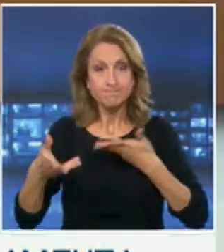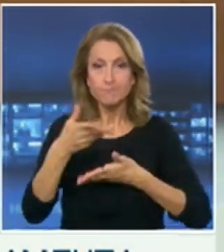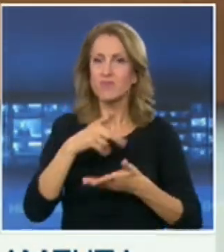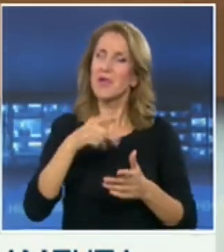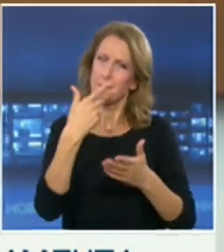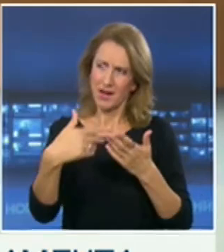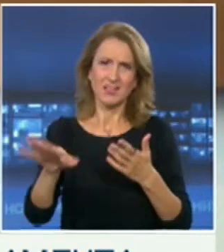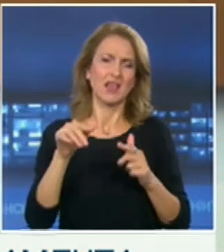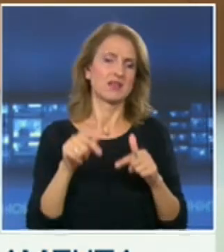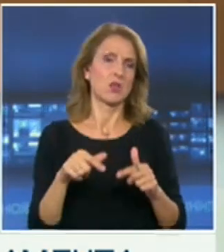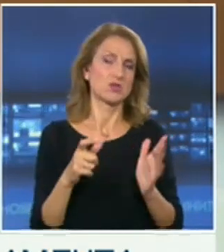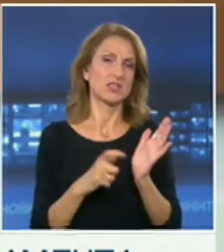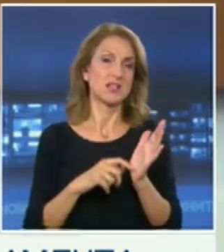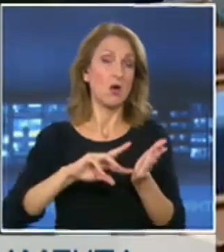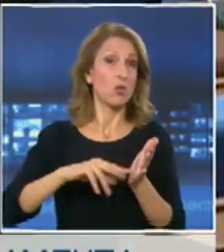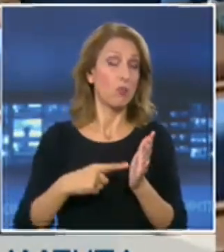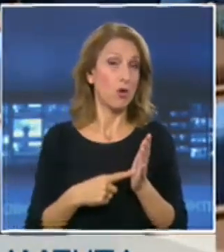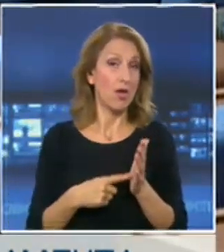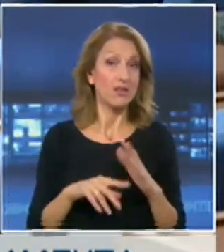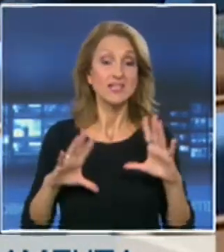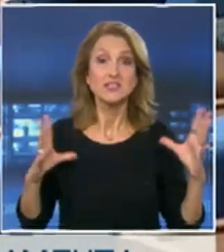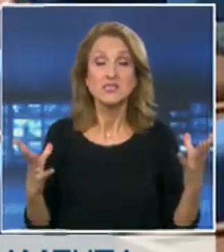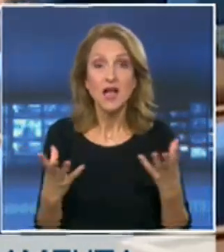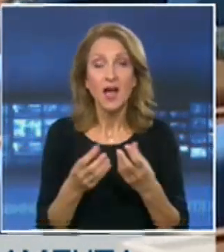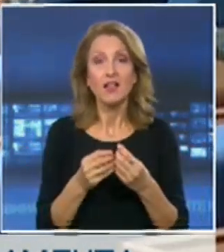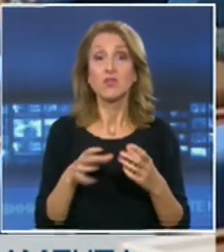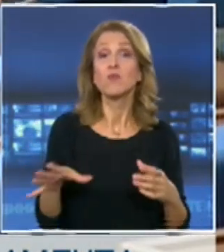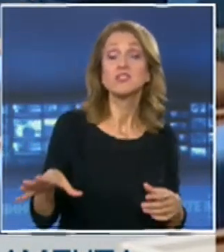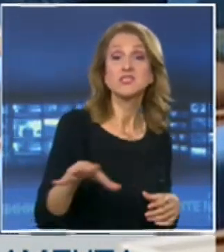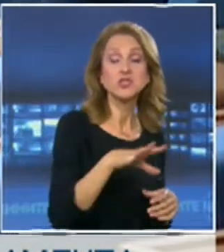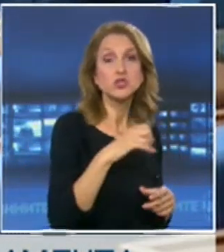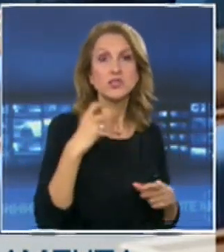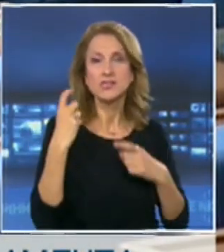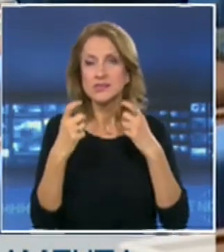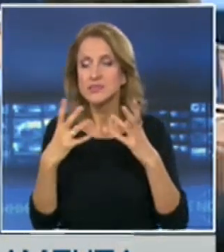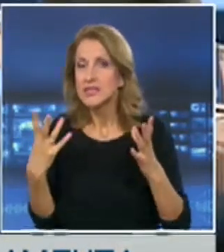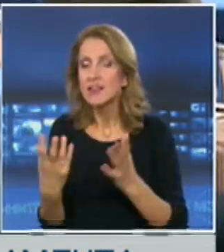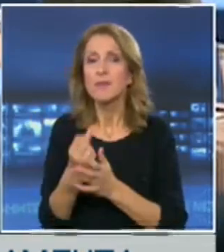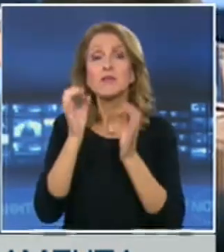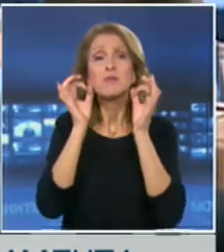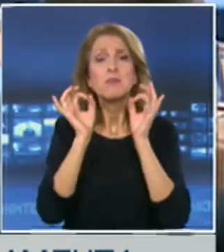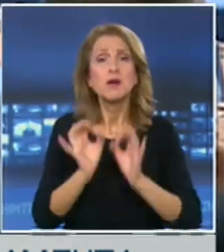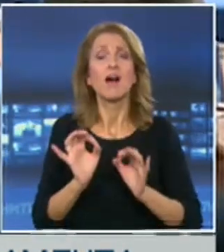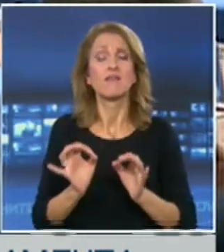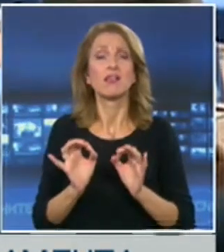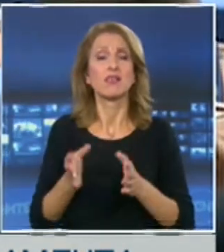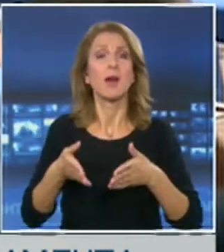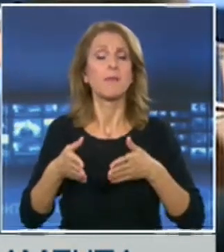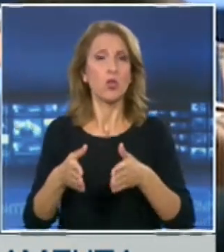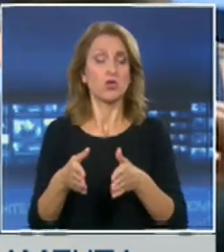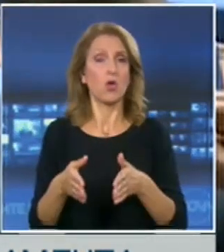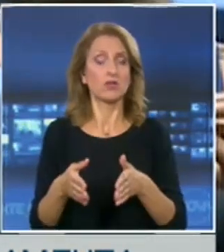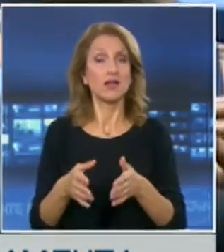Отхвърлете този законопроект и заедно всички да намериме правилния подход, да направим така, че наистина